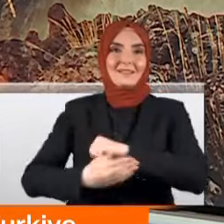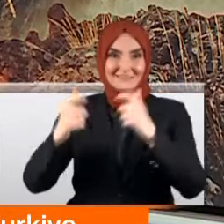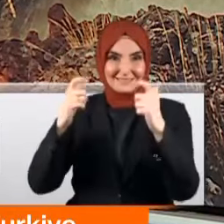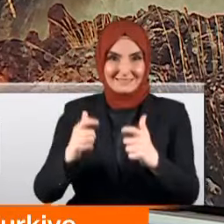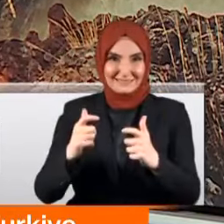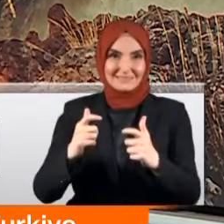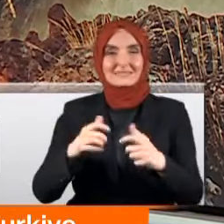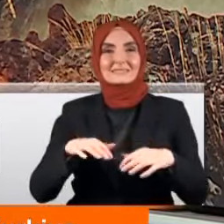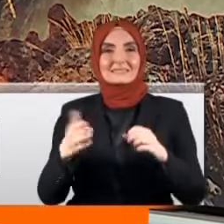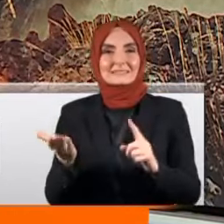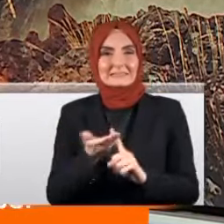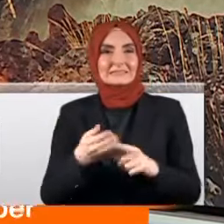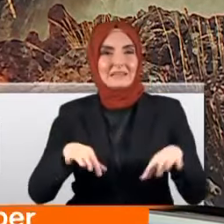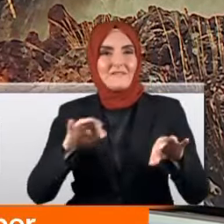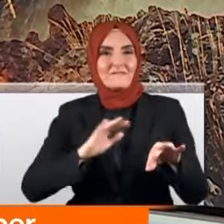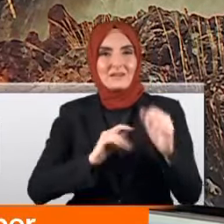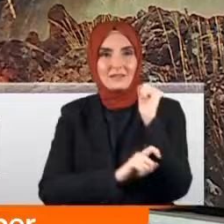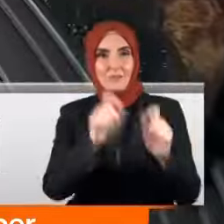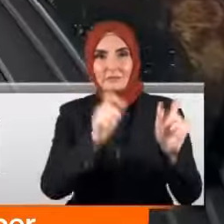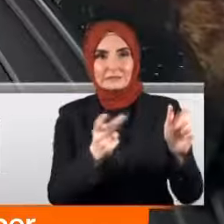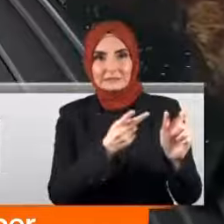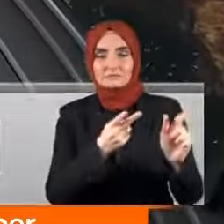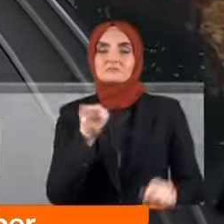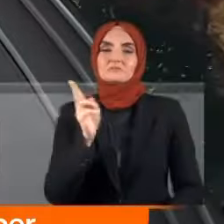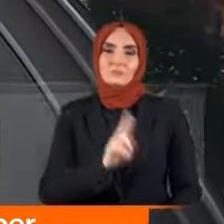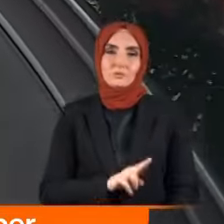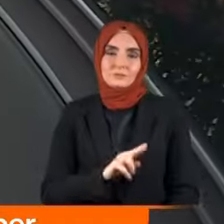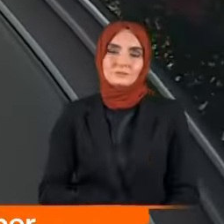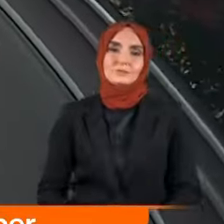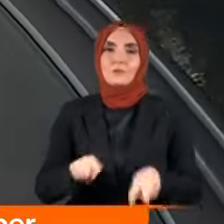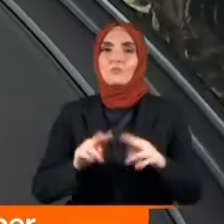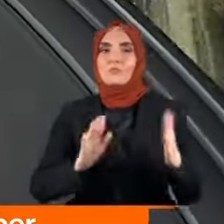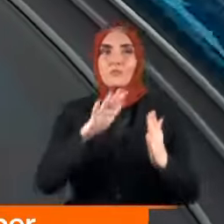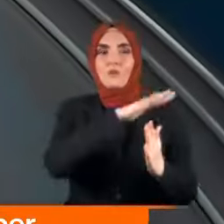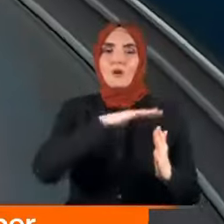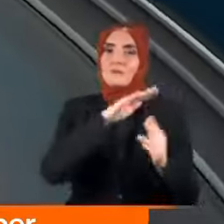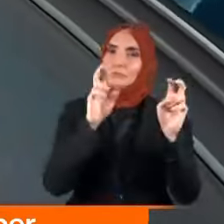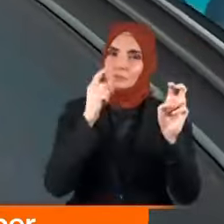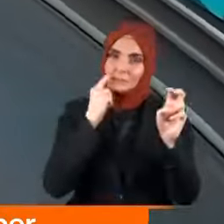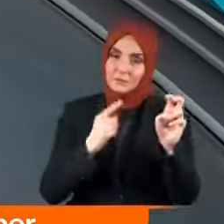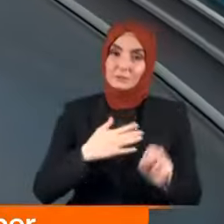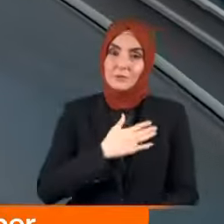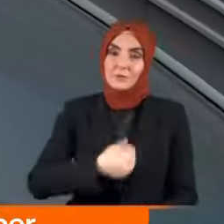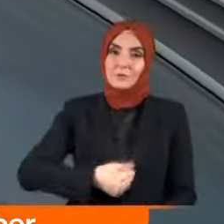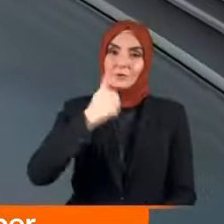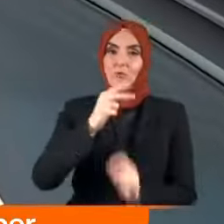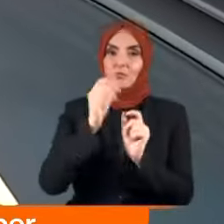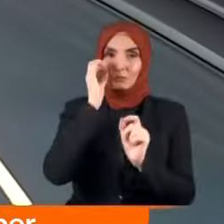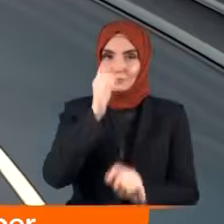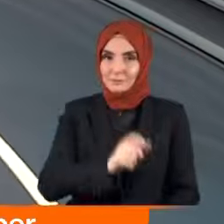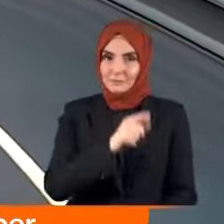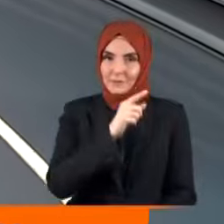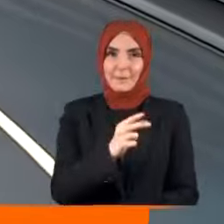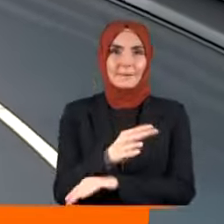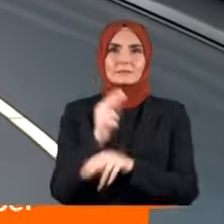terörist öldürüldü. Aktaralım ve muhalefetin gündemiyle devam edelim. CHP lideri Özgür Özel'in Balıkesir üzerinden